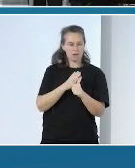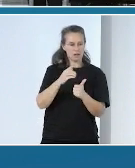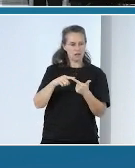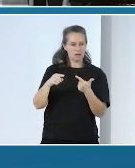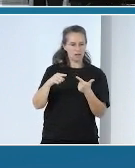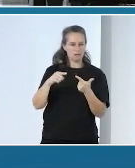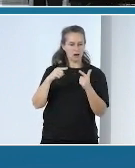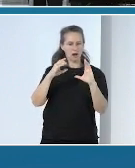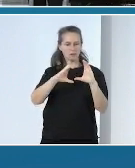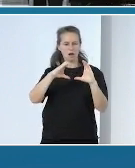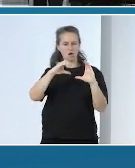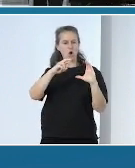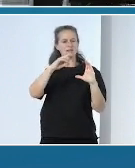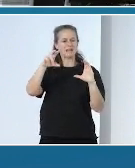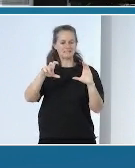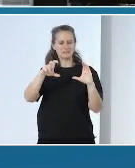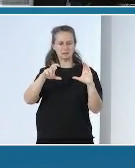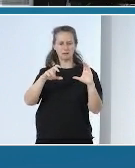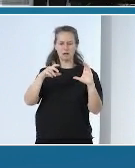le cortex pariétal,